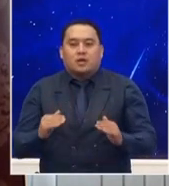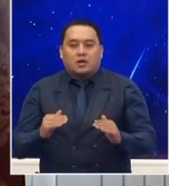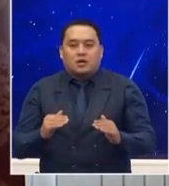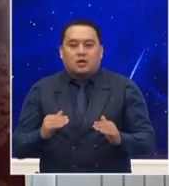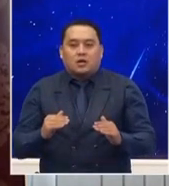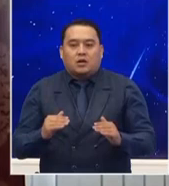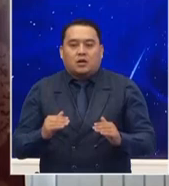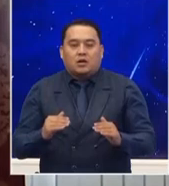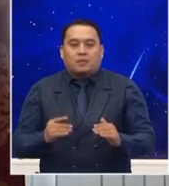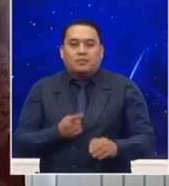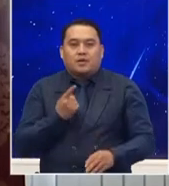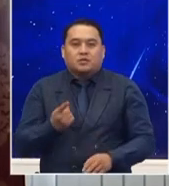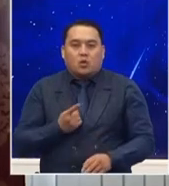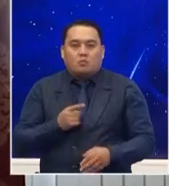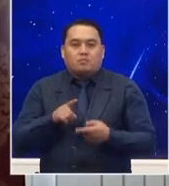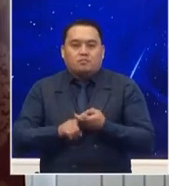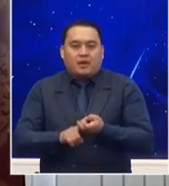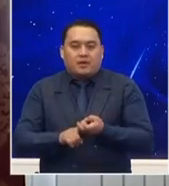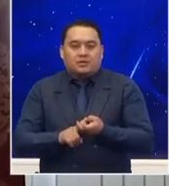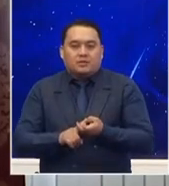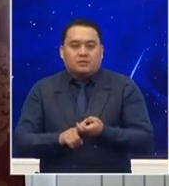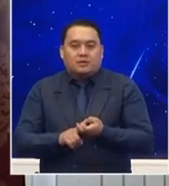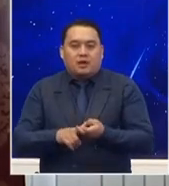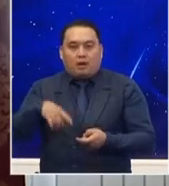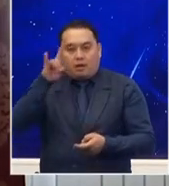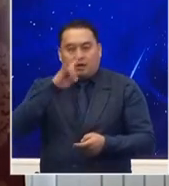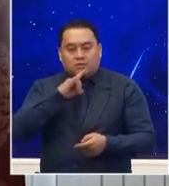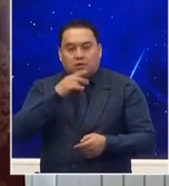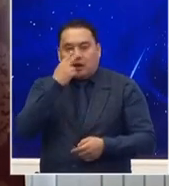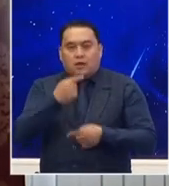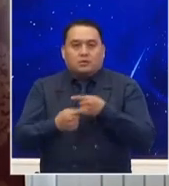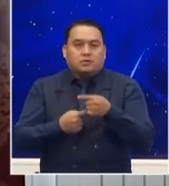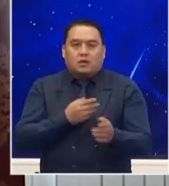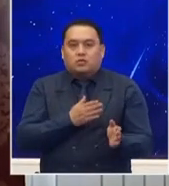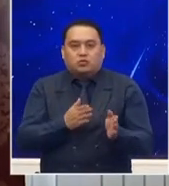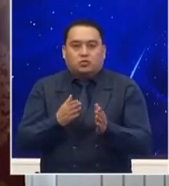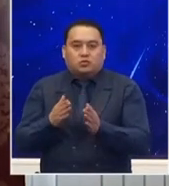көретін кейіпкерлермен байланыстыра отырып, қазақтың салт-дәстүрін,